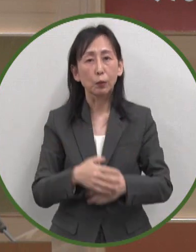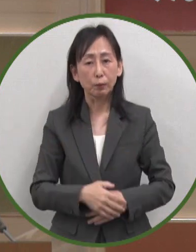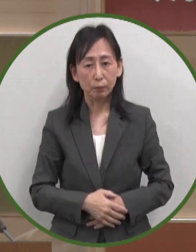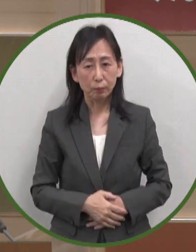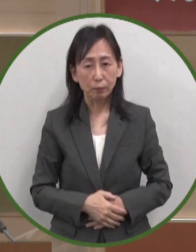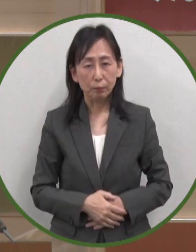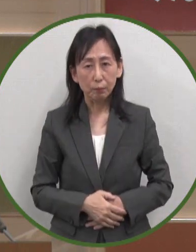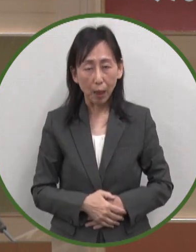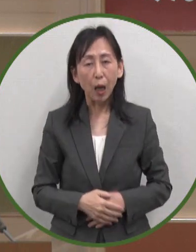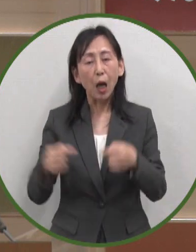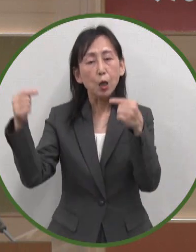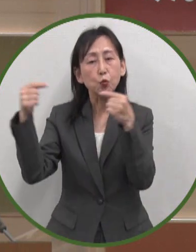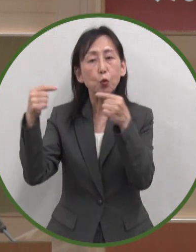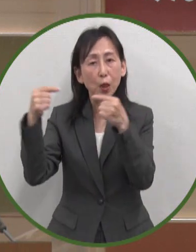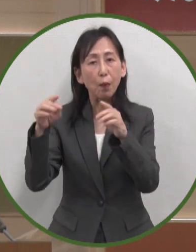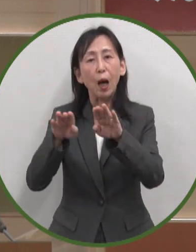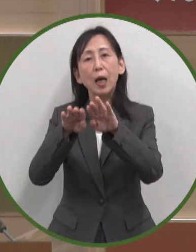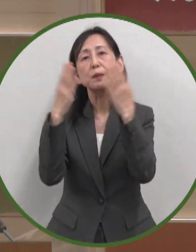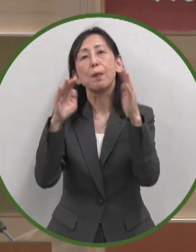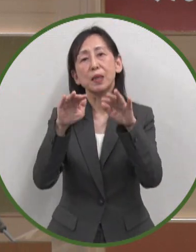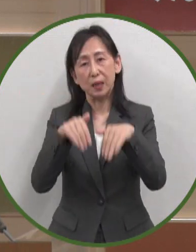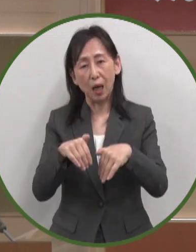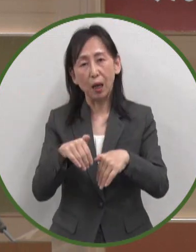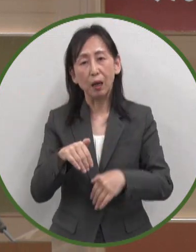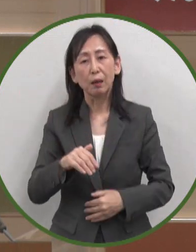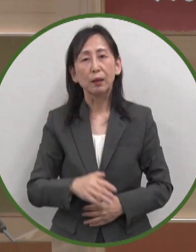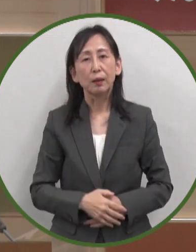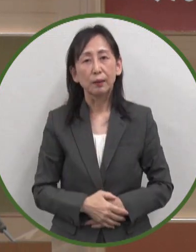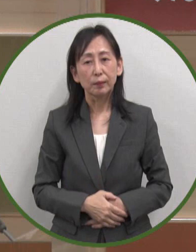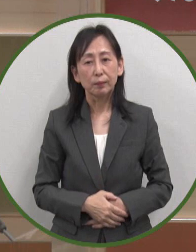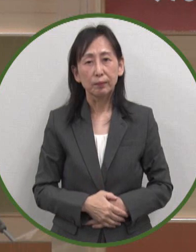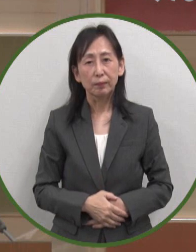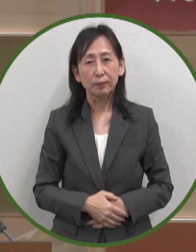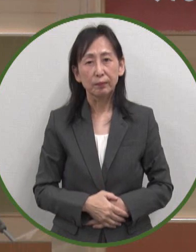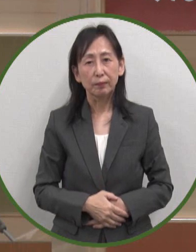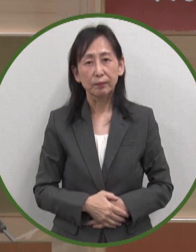でに調整を始めてるわけですけども、